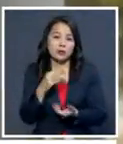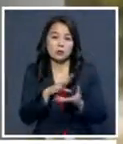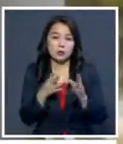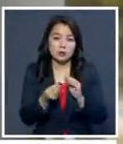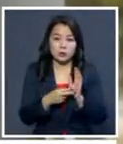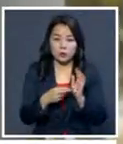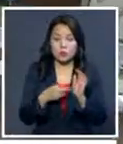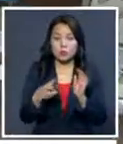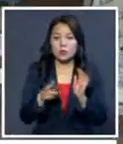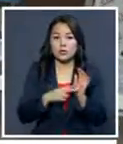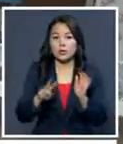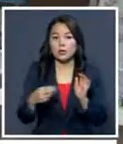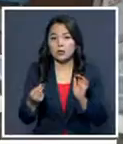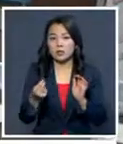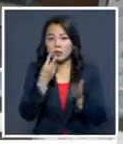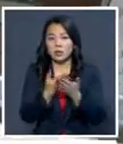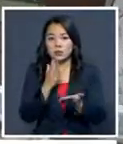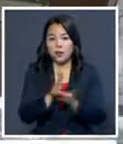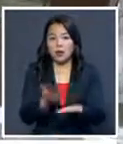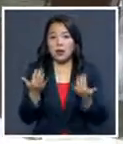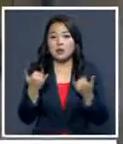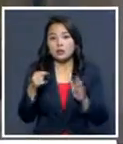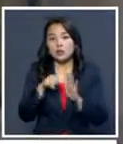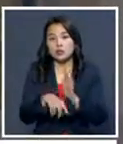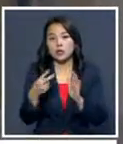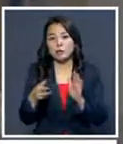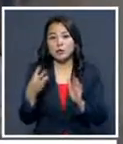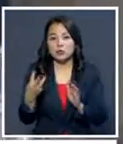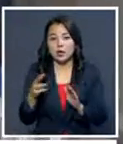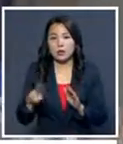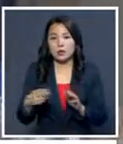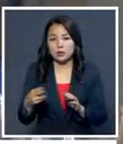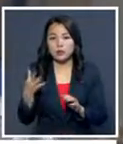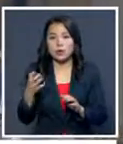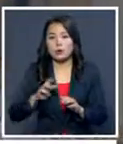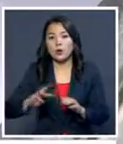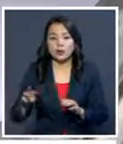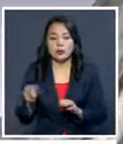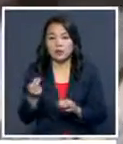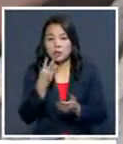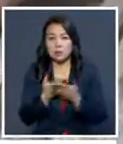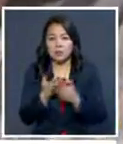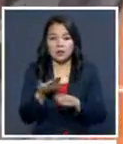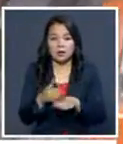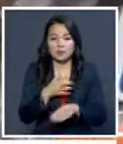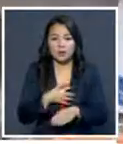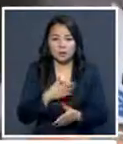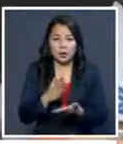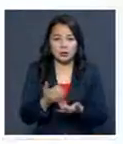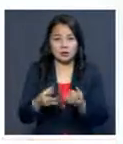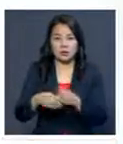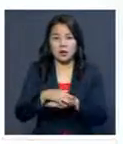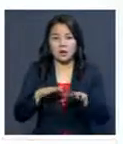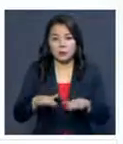сомасы 37 миллиард теңгеден асады. Оның ішінде 23 миллиард 400 миллион теңге негізгі бөлігі. Аймақтық